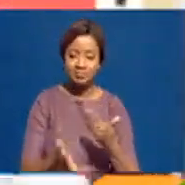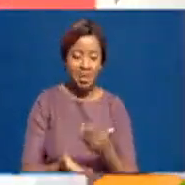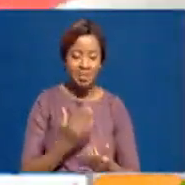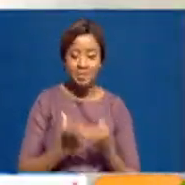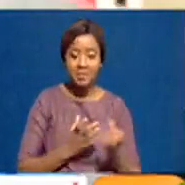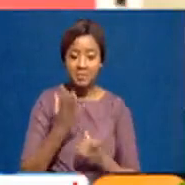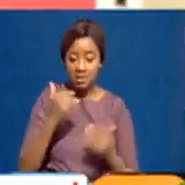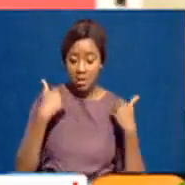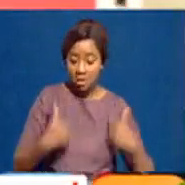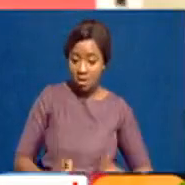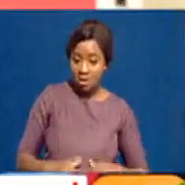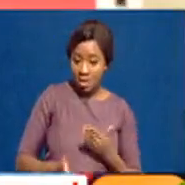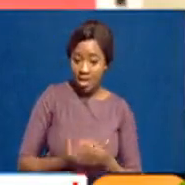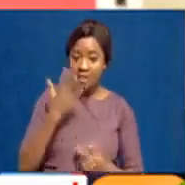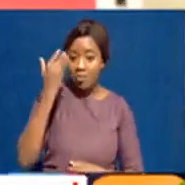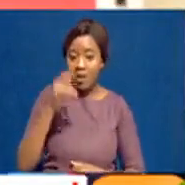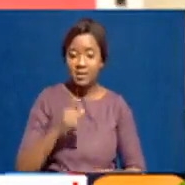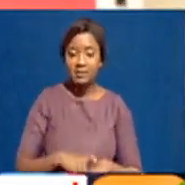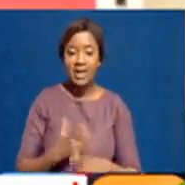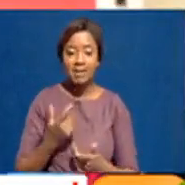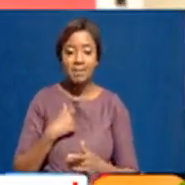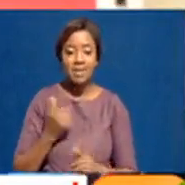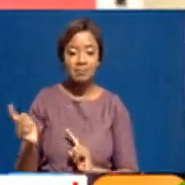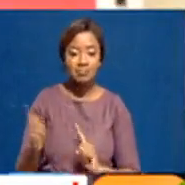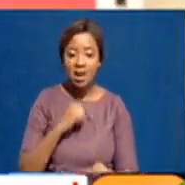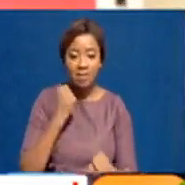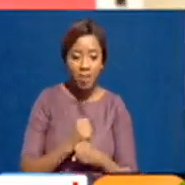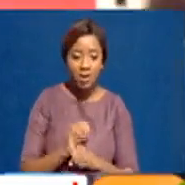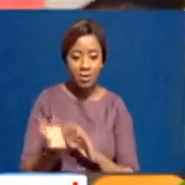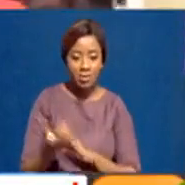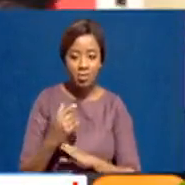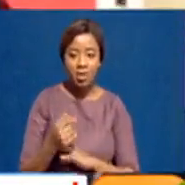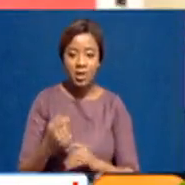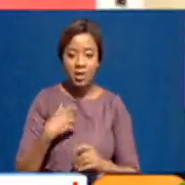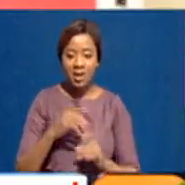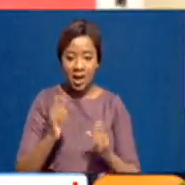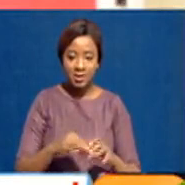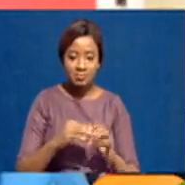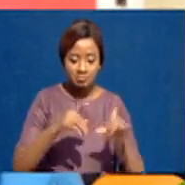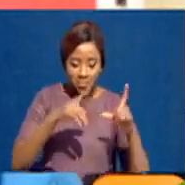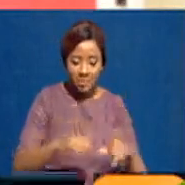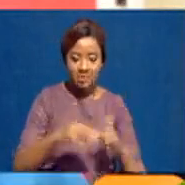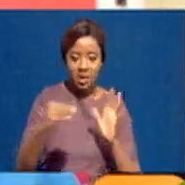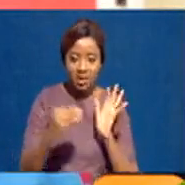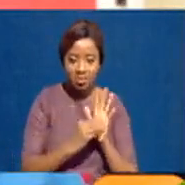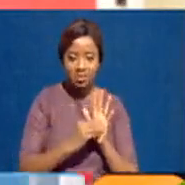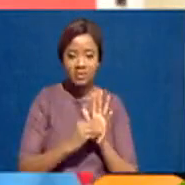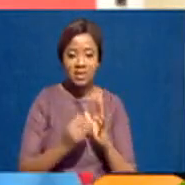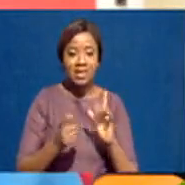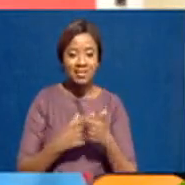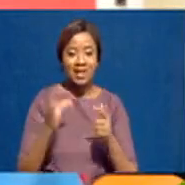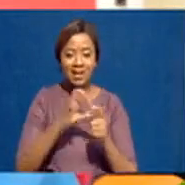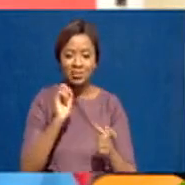sana kwangu. Sababu nikiingia asubuhi napiga mingi picture na ipost customer tuna negotiate